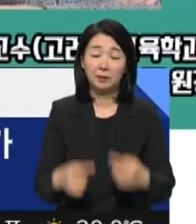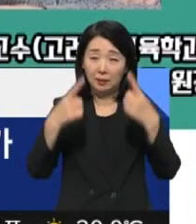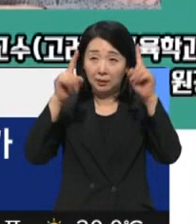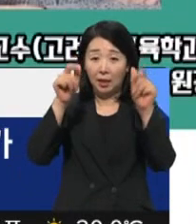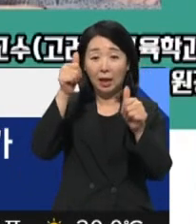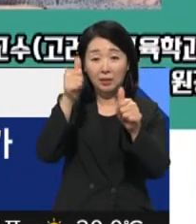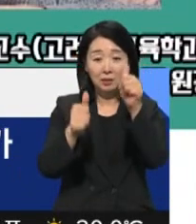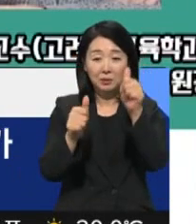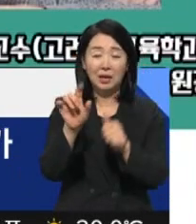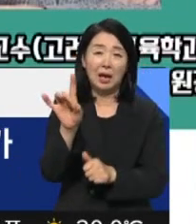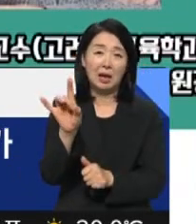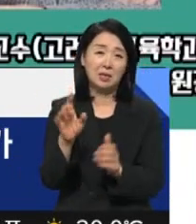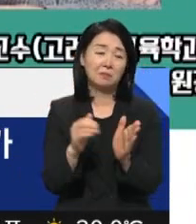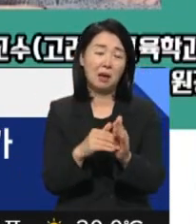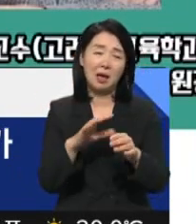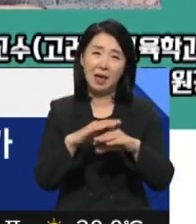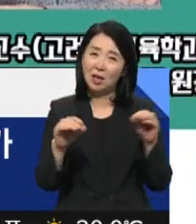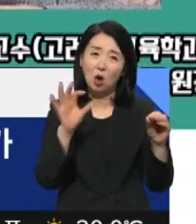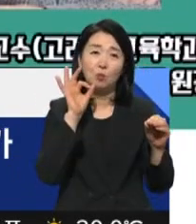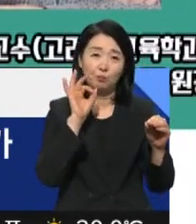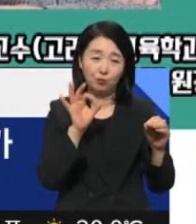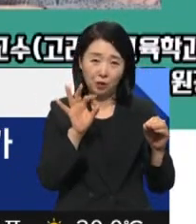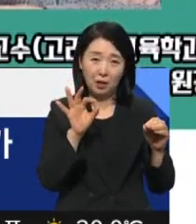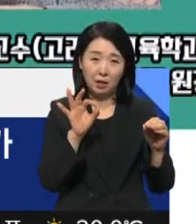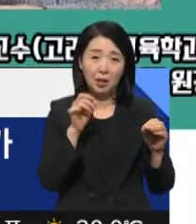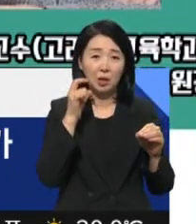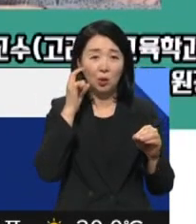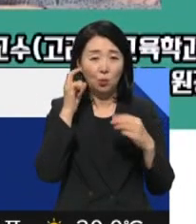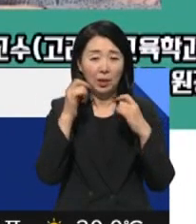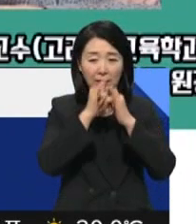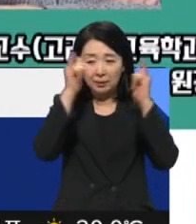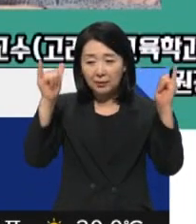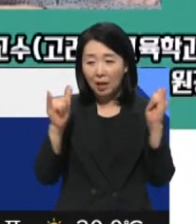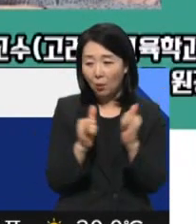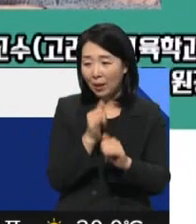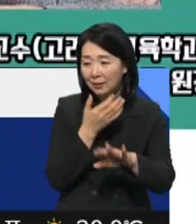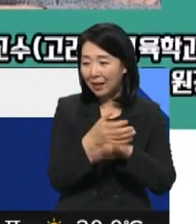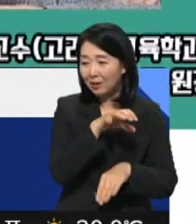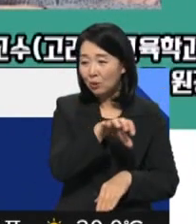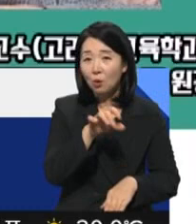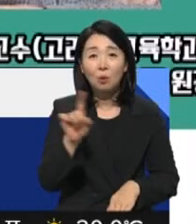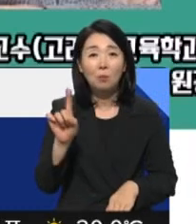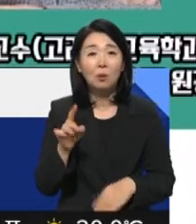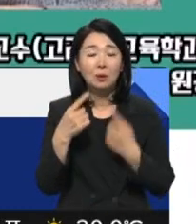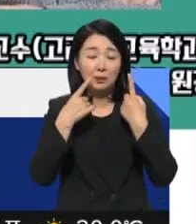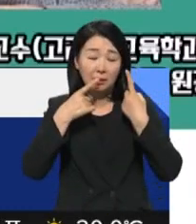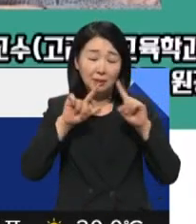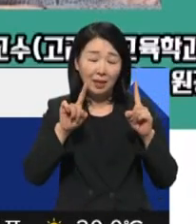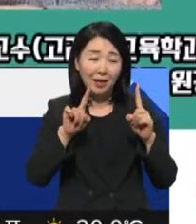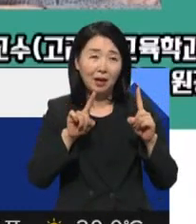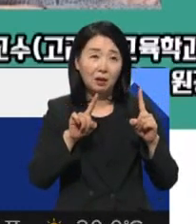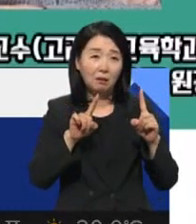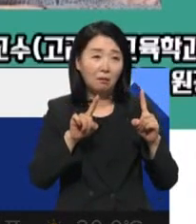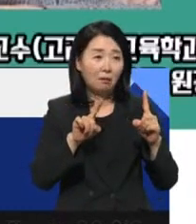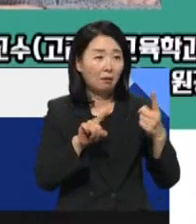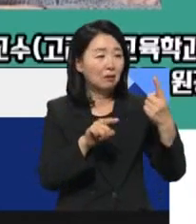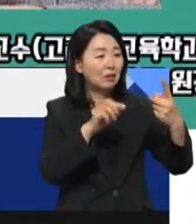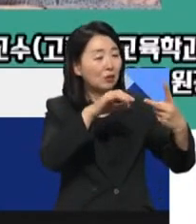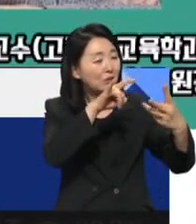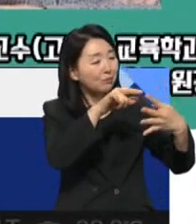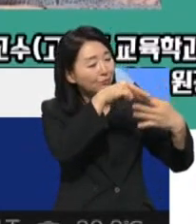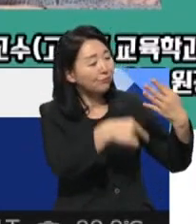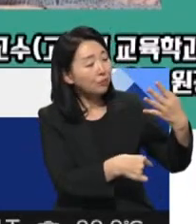하는 것 한 가지 가지고 해결할 수 있는 게 아니라 사회의 다른 거 예를 들면 대학 서열화가 현재 존재하고